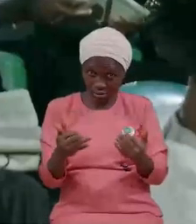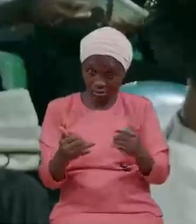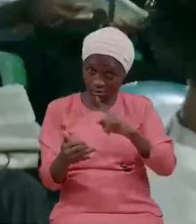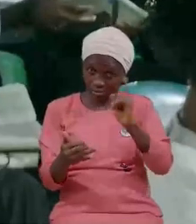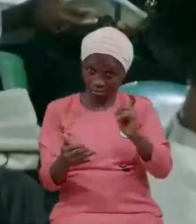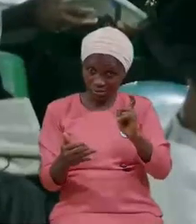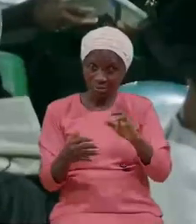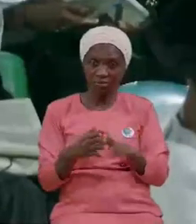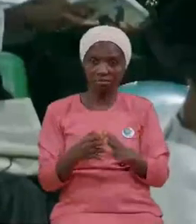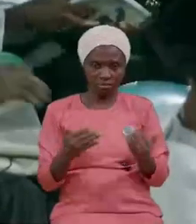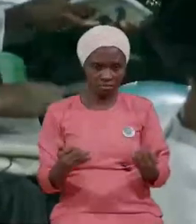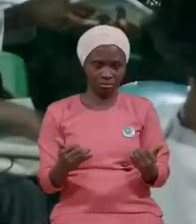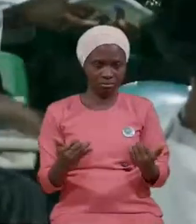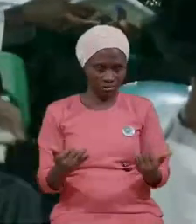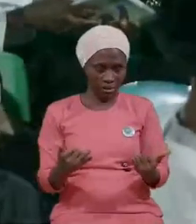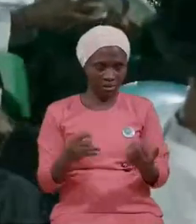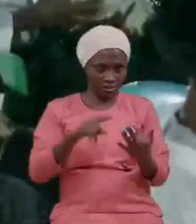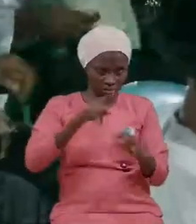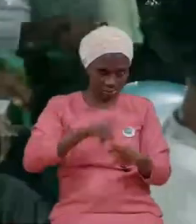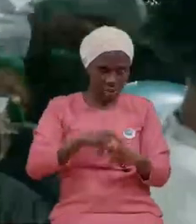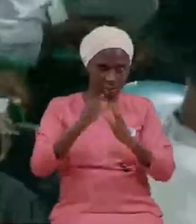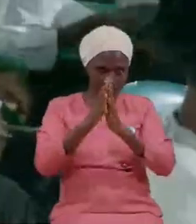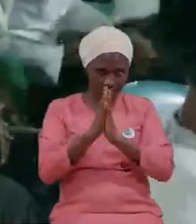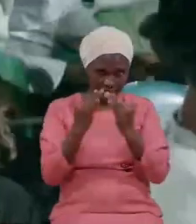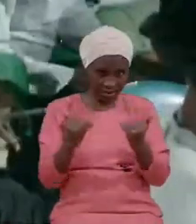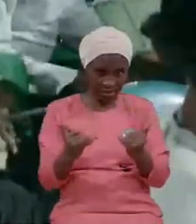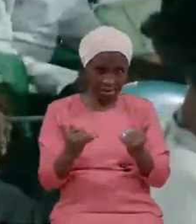La tête baissée, les yeux fermés.